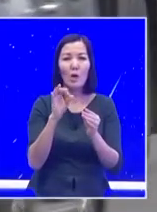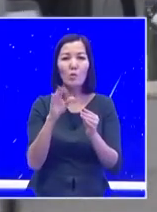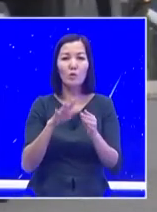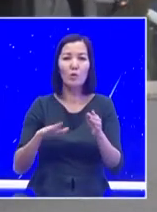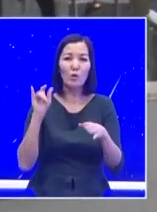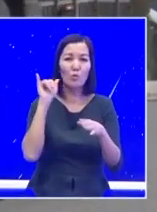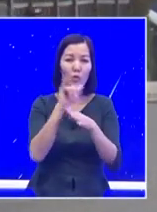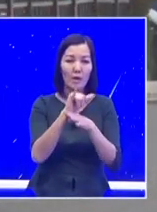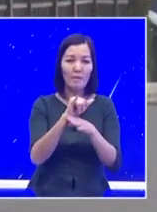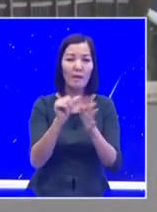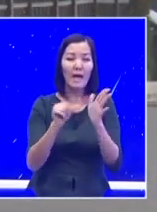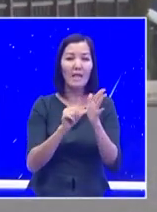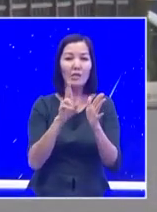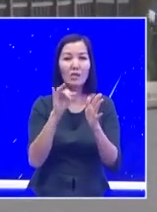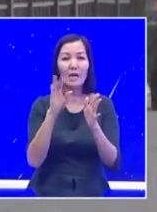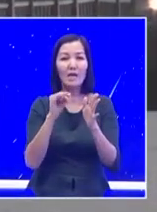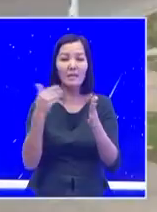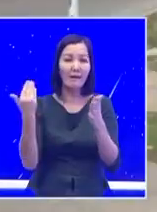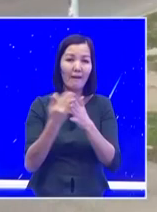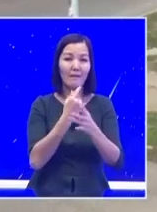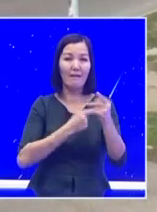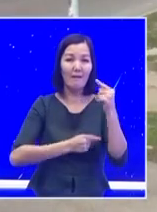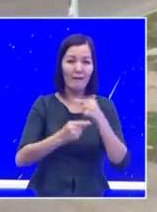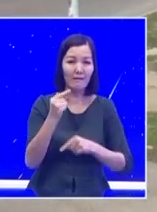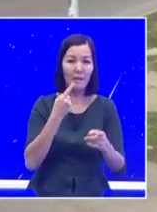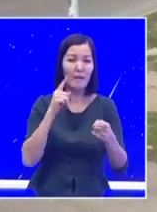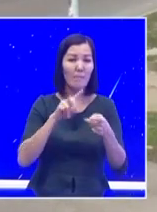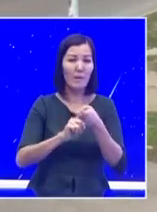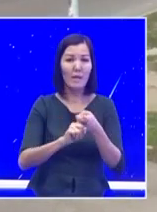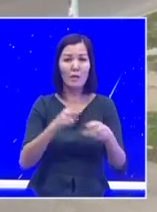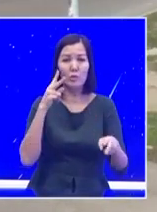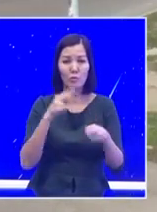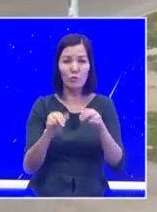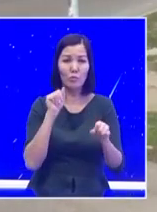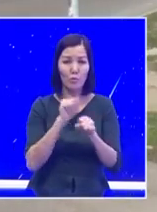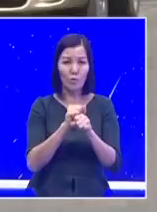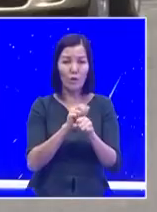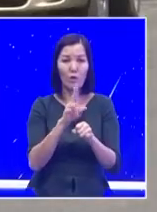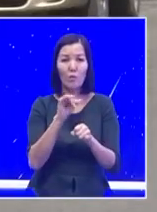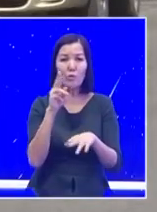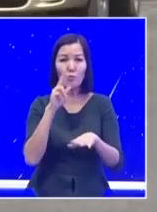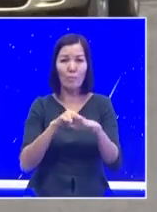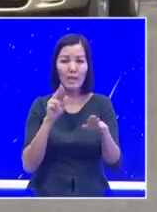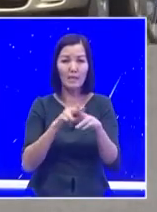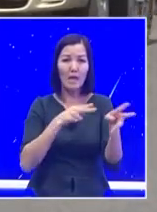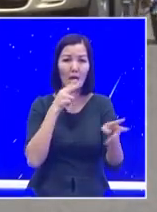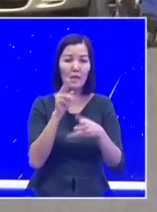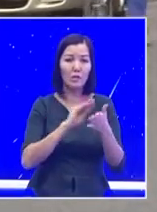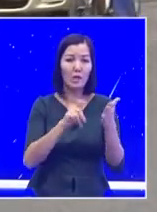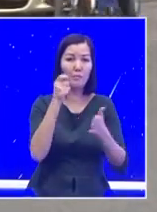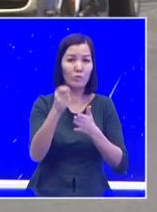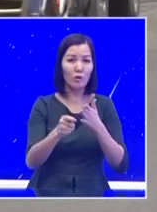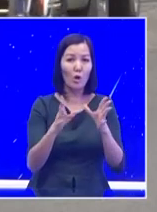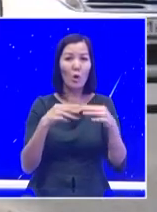келіп, 6 қаңтарда қайта жолға шыққан. Байланысқа шықпағаннан кейін ата-анасы Көксу аудандық полиция бөліміне арыз түсіреді.